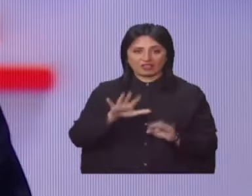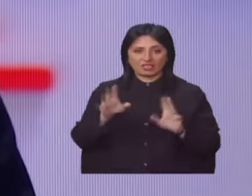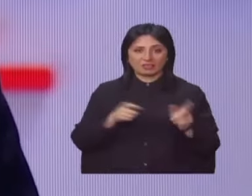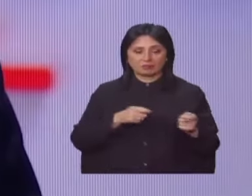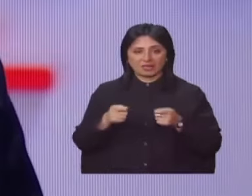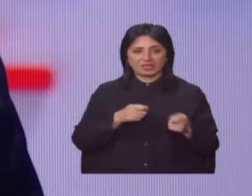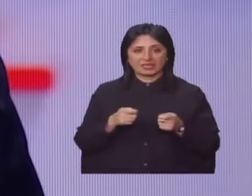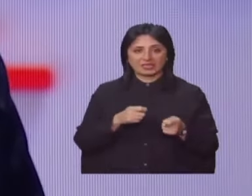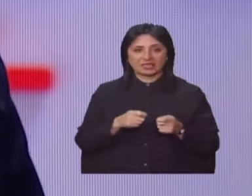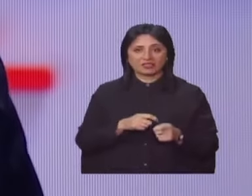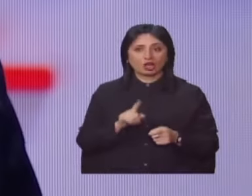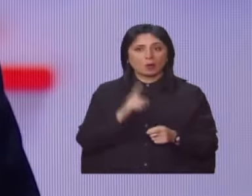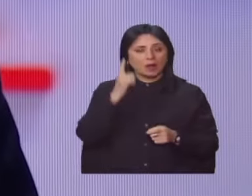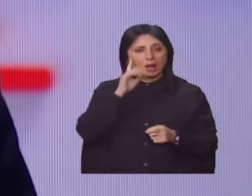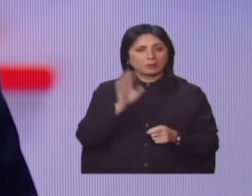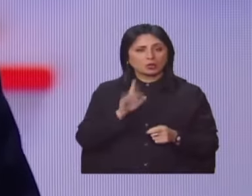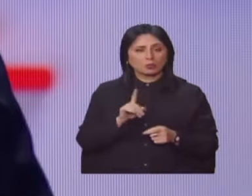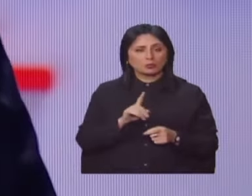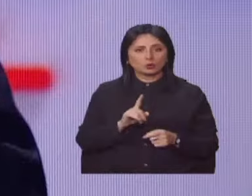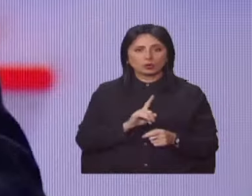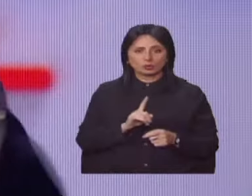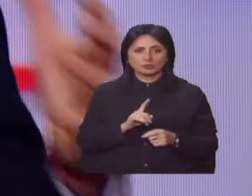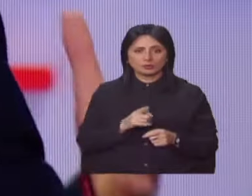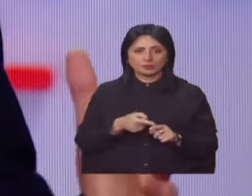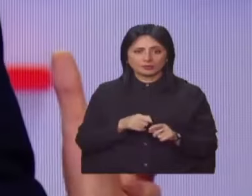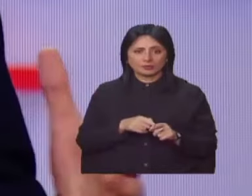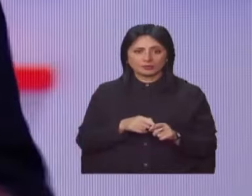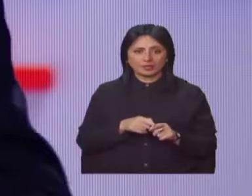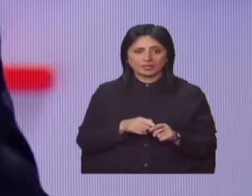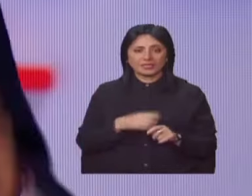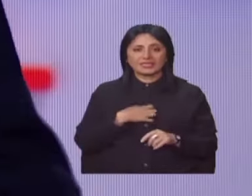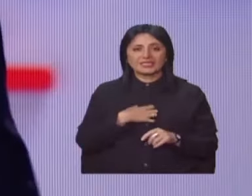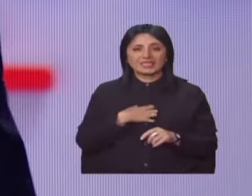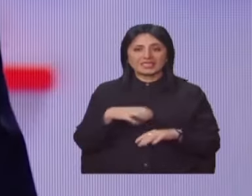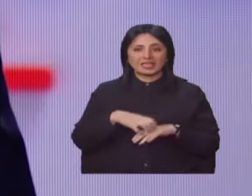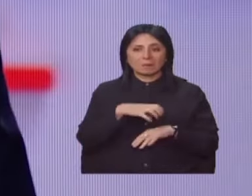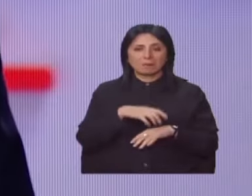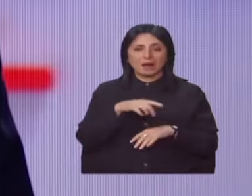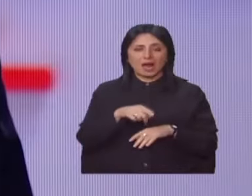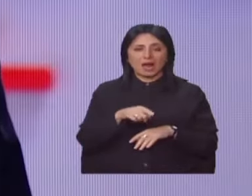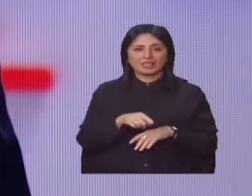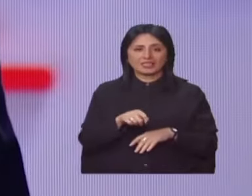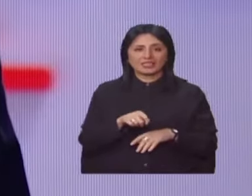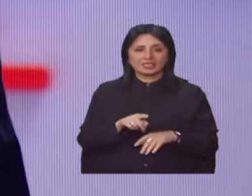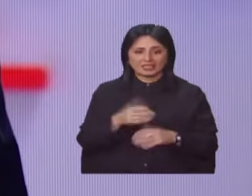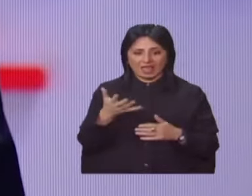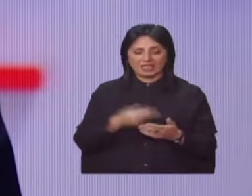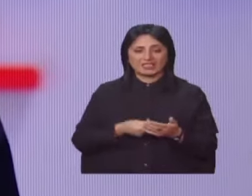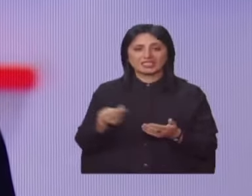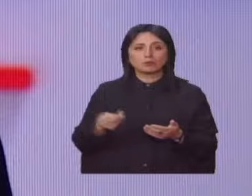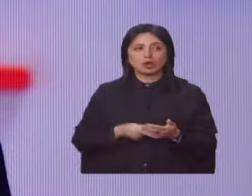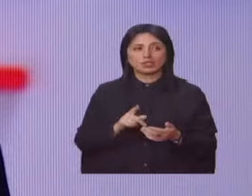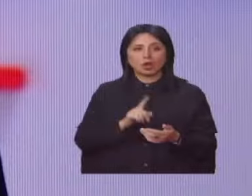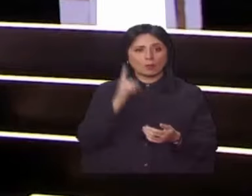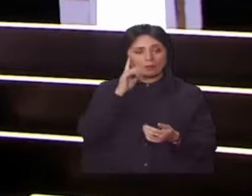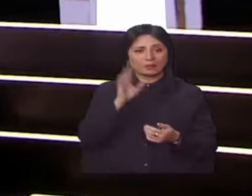პრეზიდენტი, ხომ არ ფიქრობთ, რომ და ასე ვთქვათ, ძირითადი პარტიების მიერ ამ ქარტიაზე ხელის მოწერა, ხომ არ